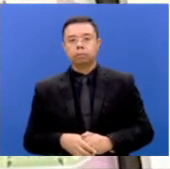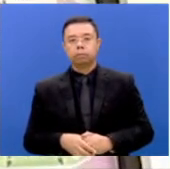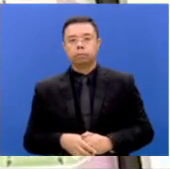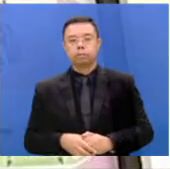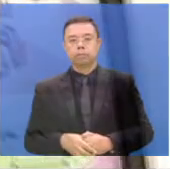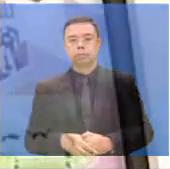umur